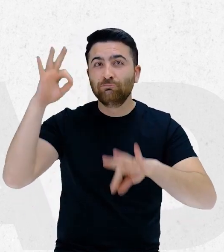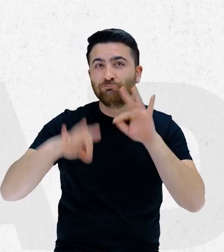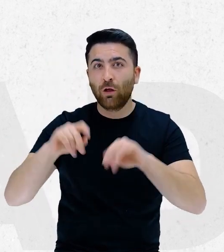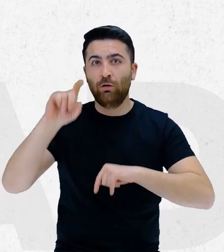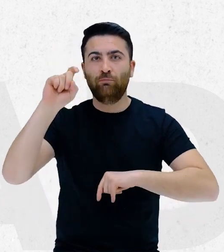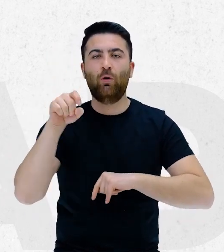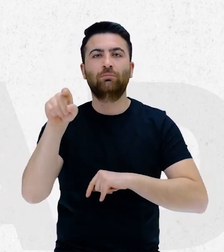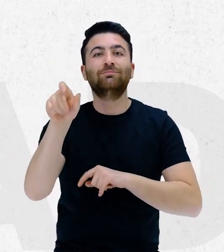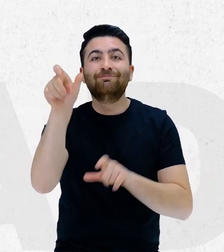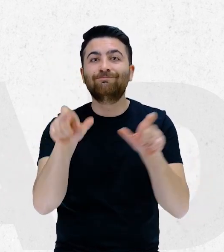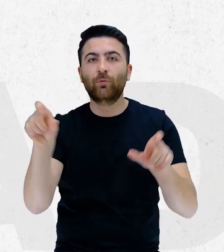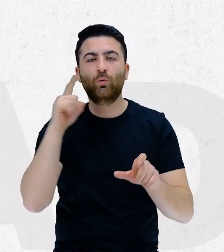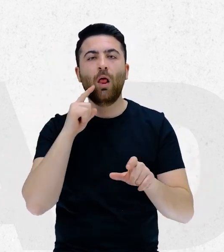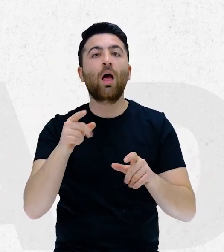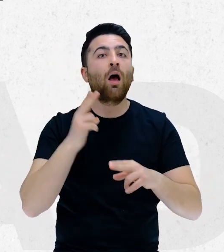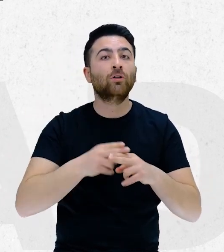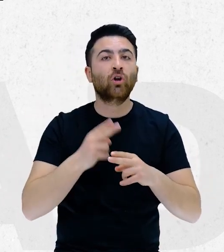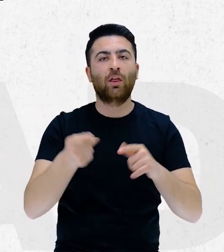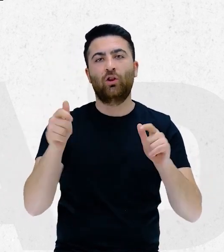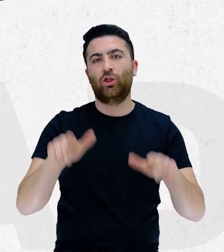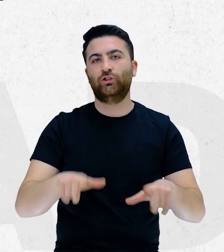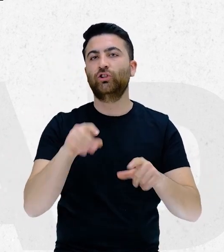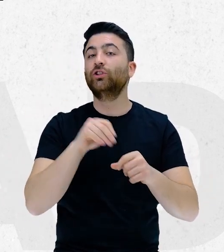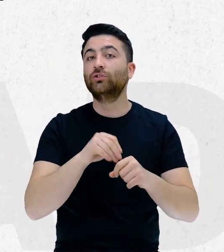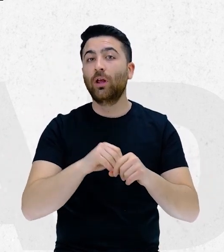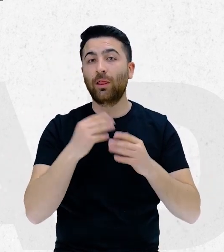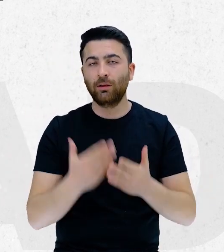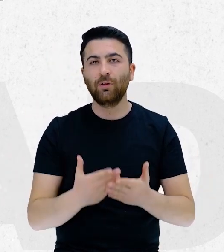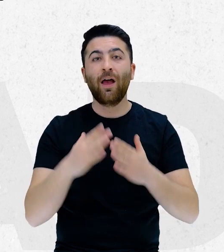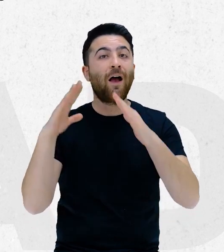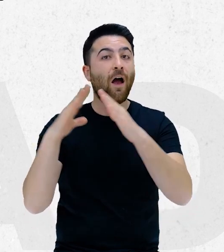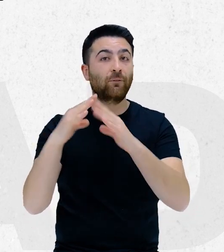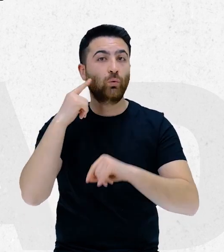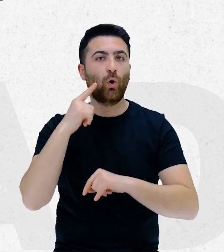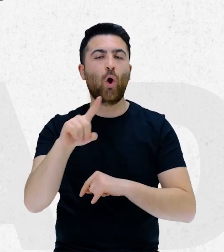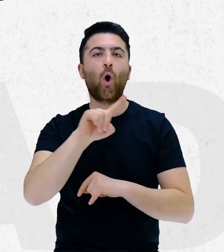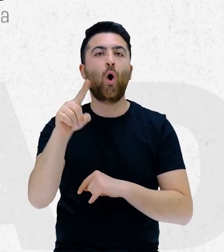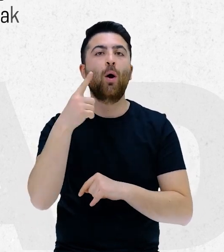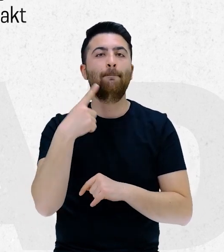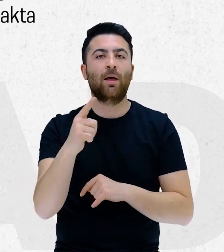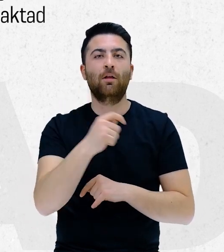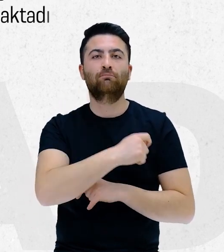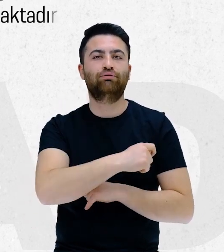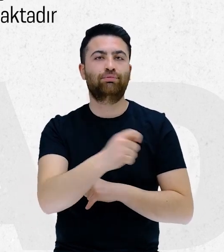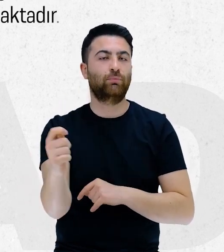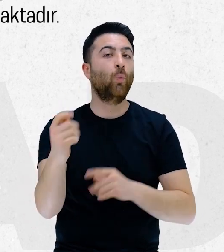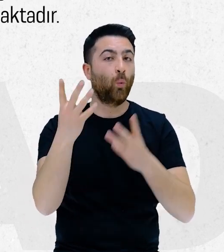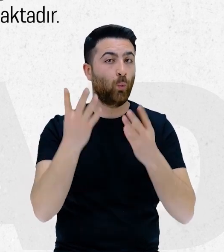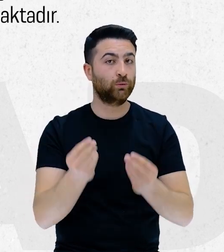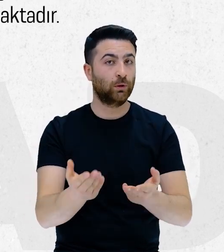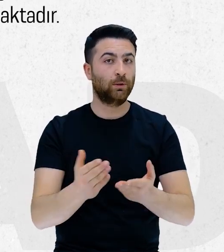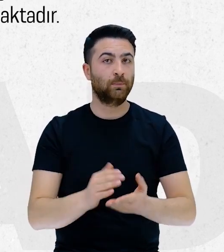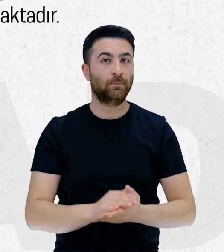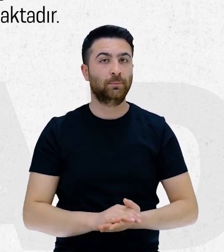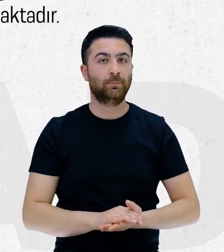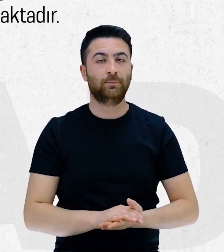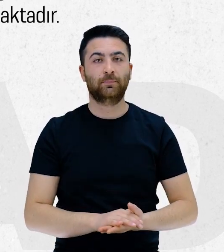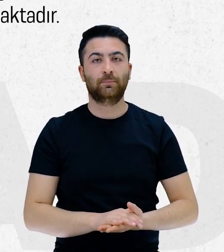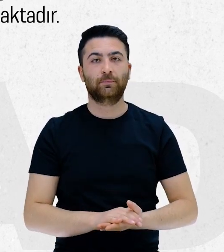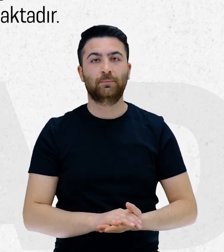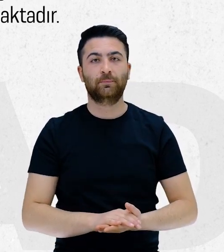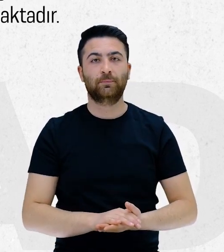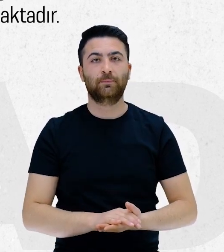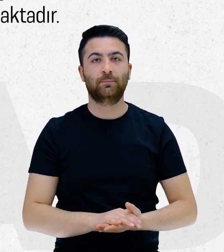edilen afetzedelere acil ihtiyaçlarını karşılamaları için hane başına 10 bin Türk lirası nakdi destek ödemesi